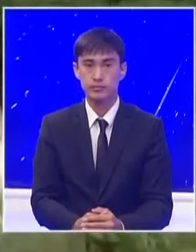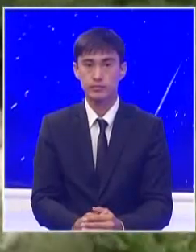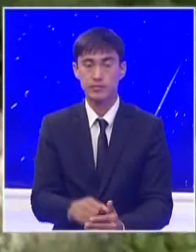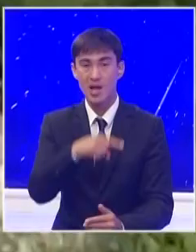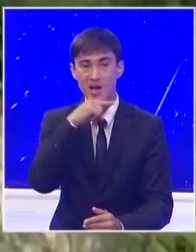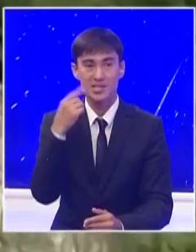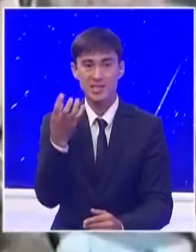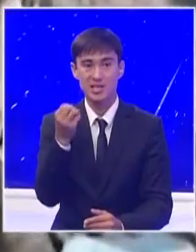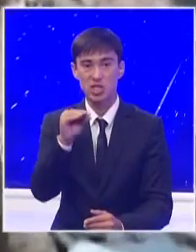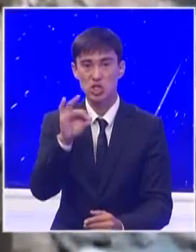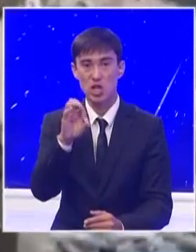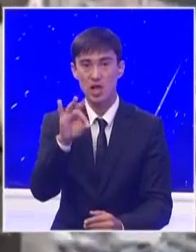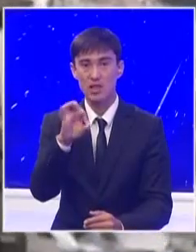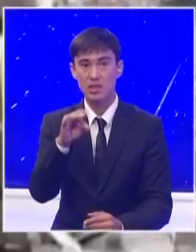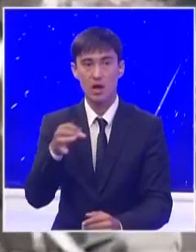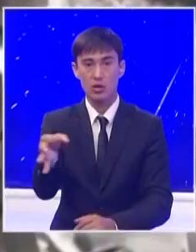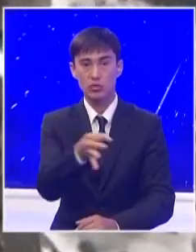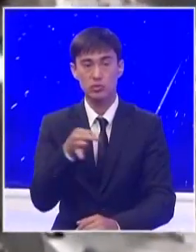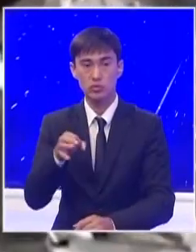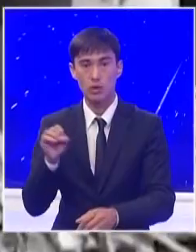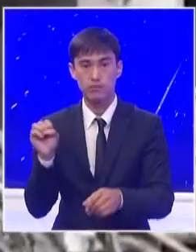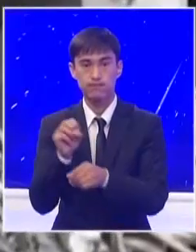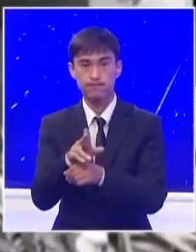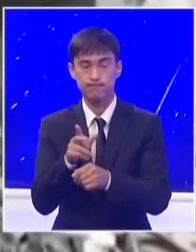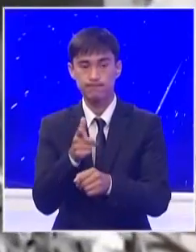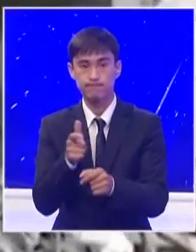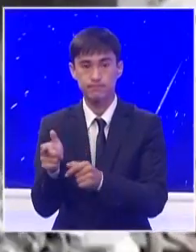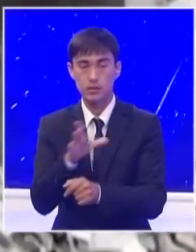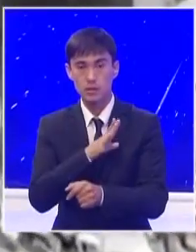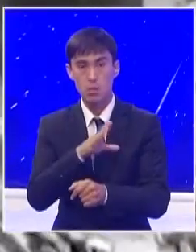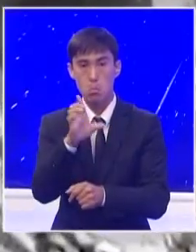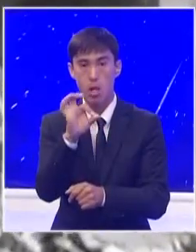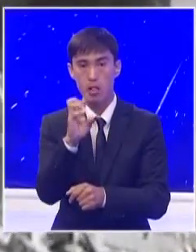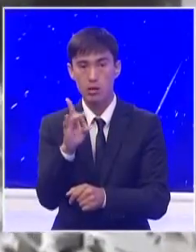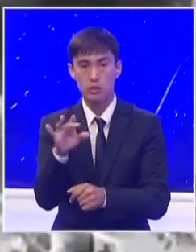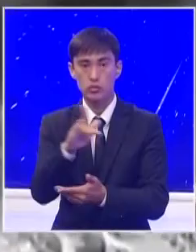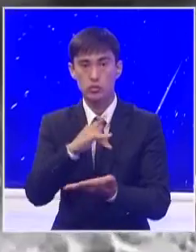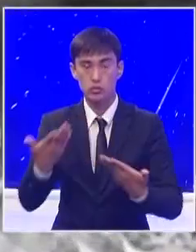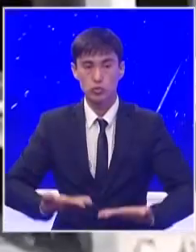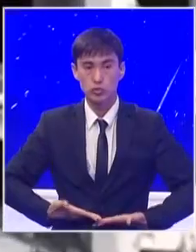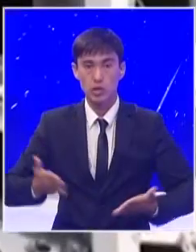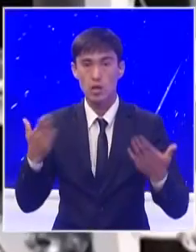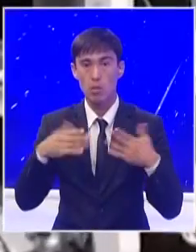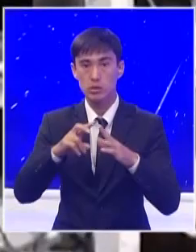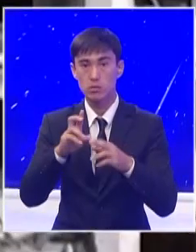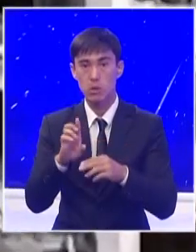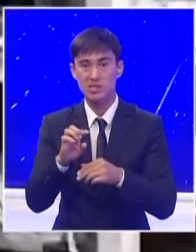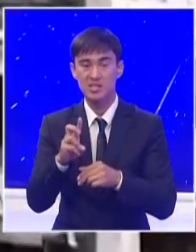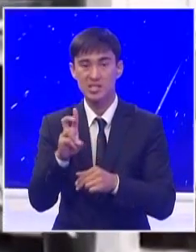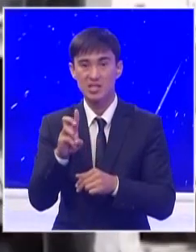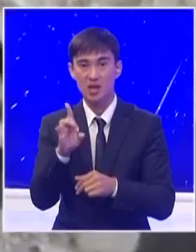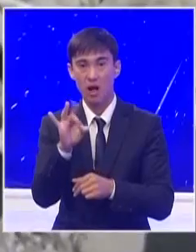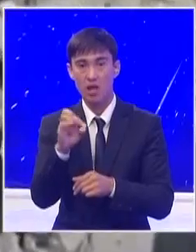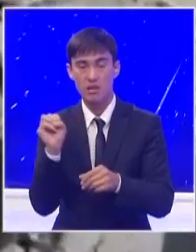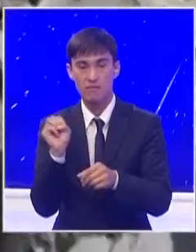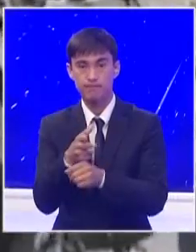Ресей тағы да жылан аралына оқ жаудырды. Одесса облысының Белгород-Днестр ауданындағы тұрғын үй мен демалыс базасына зымыран тастады. Бас